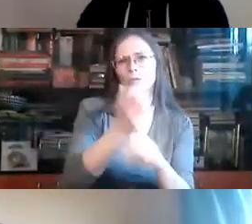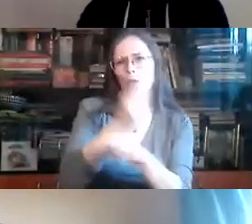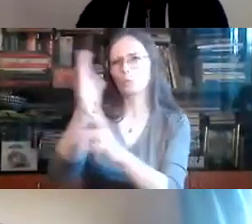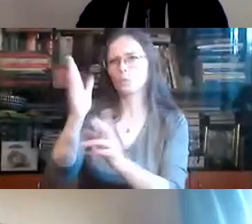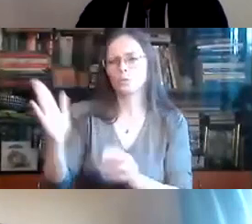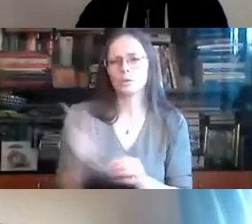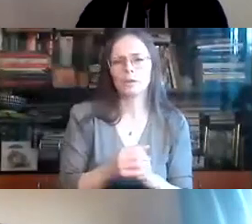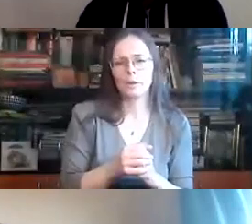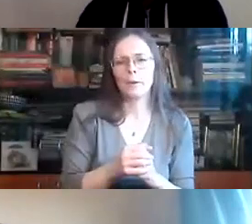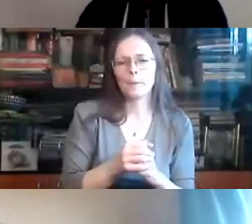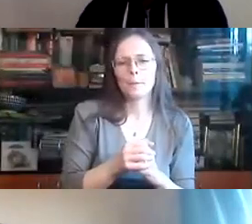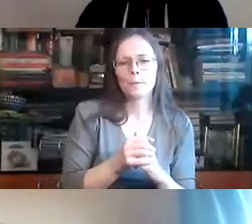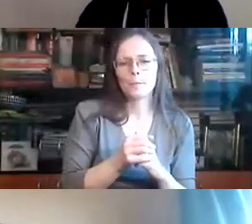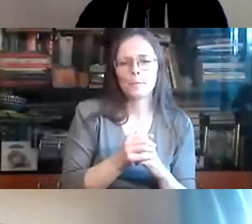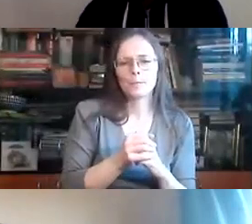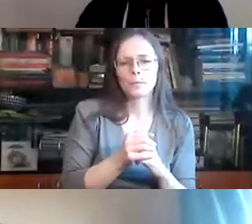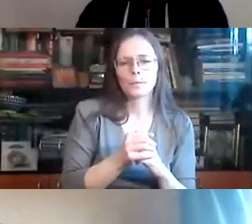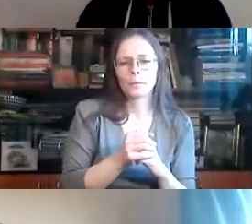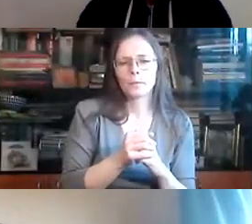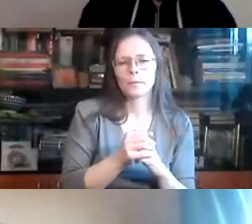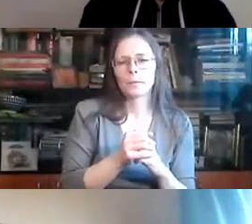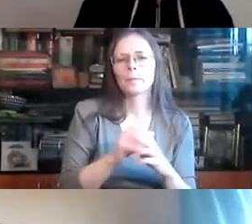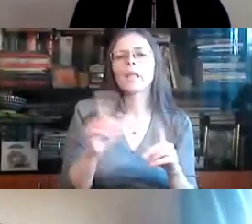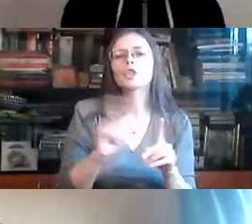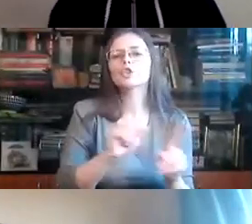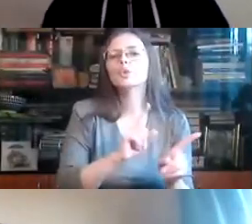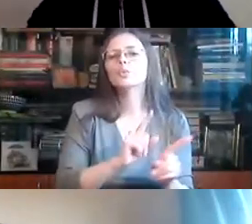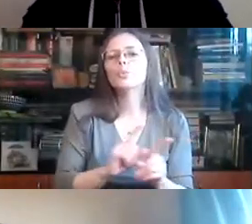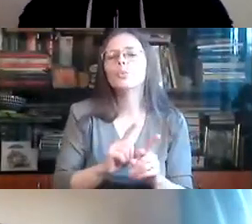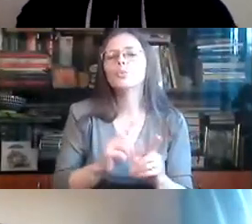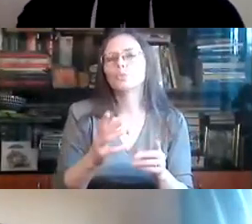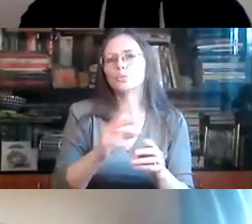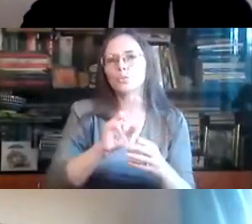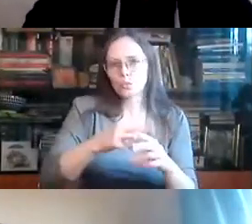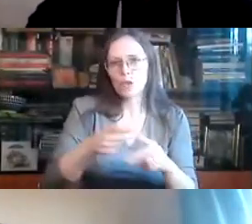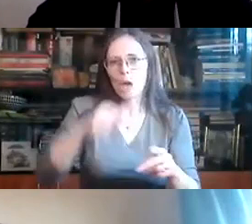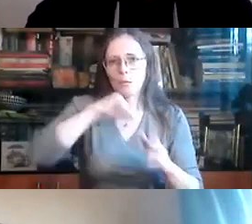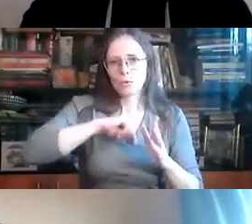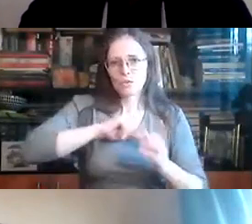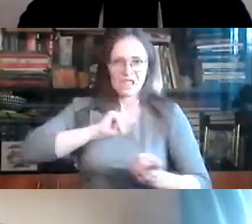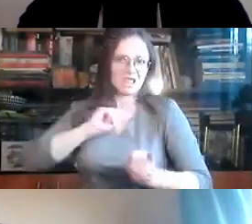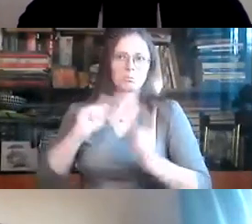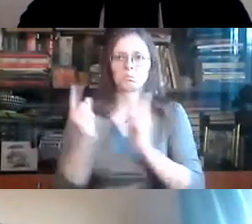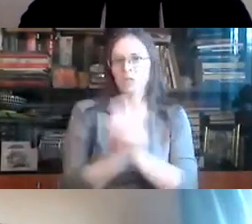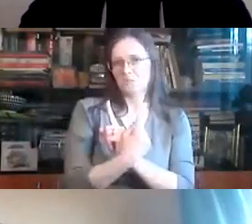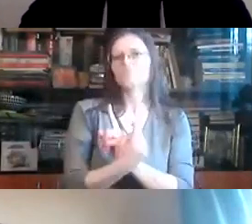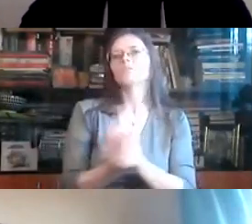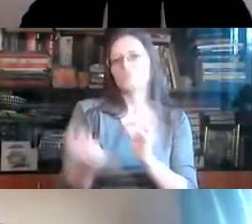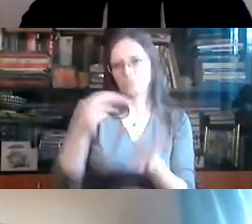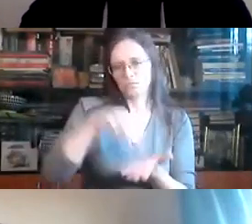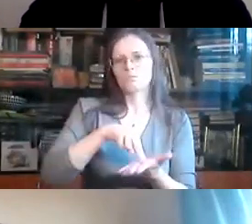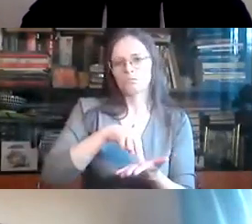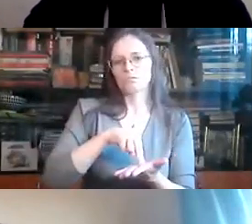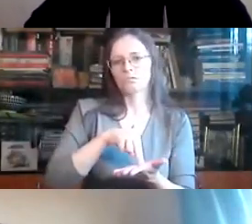раз, чтобы катарсис наступил, вот это, да, как по Аристотелю, наверное, мы